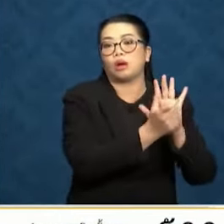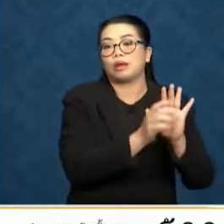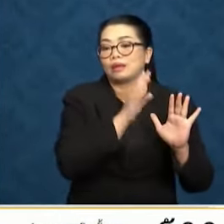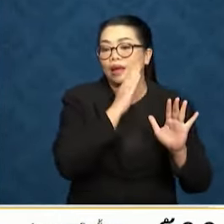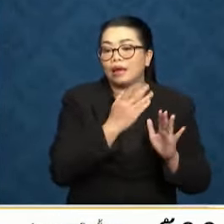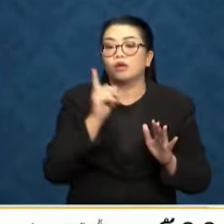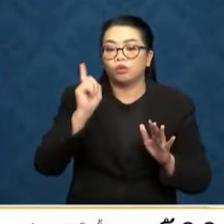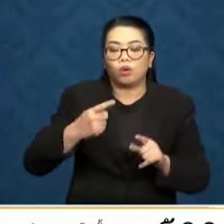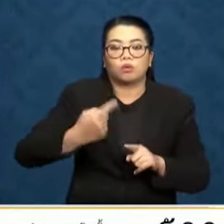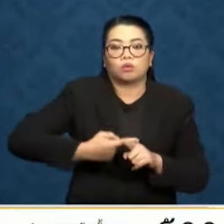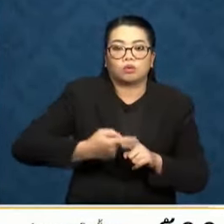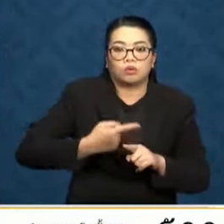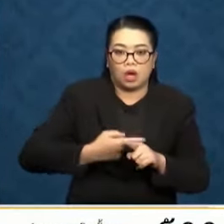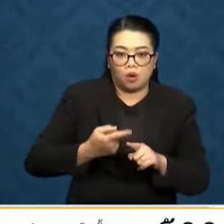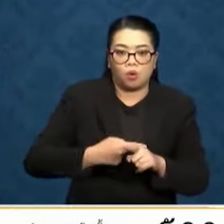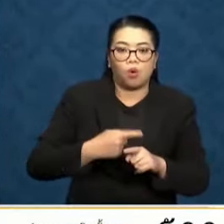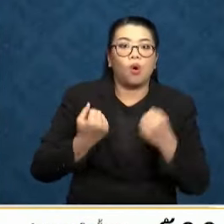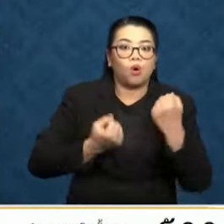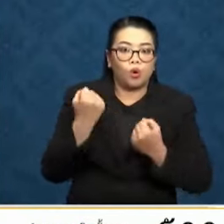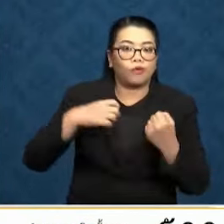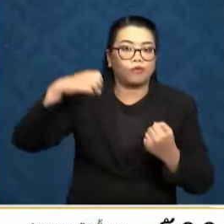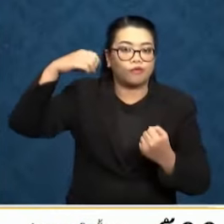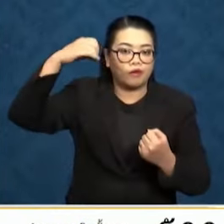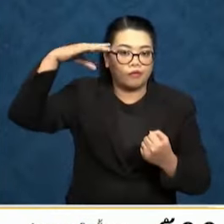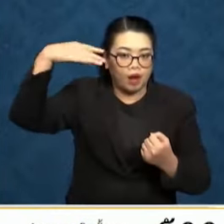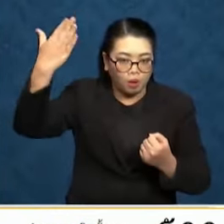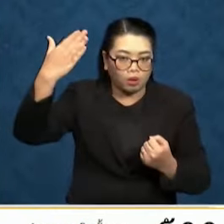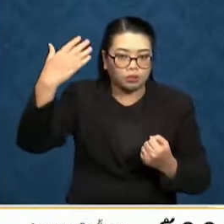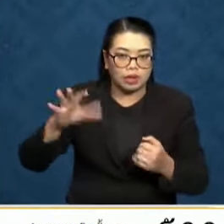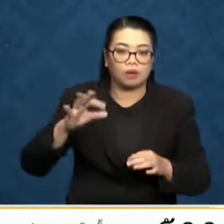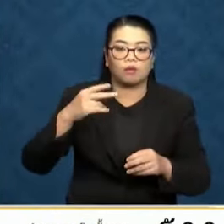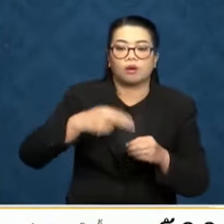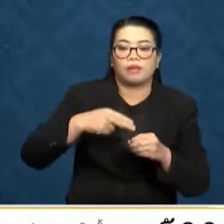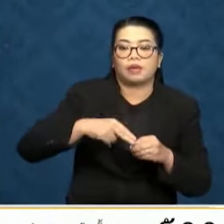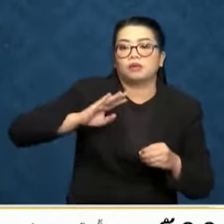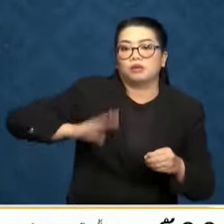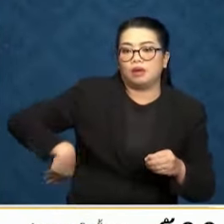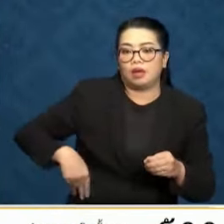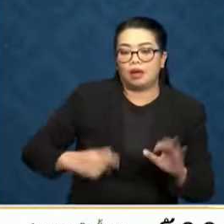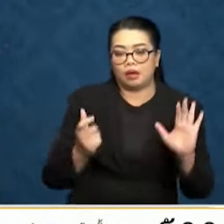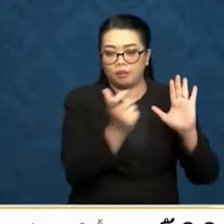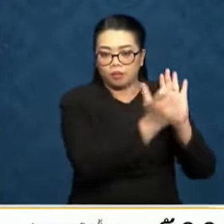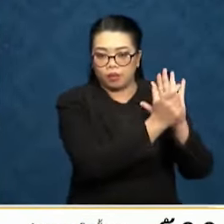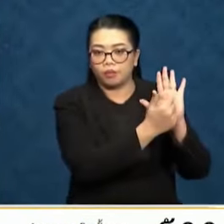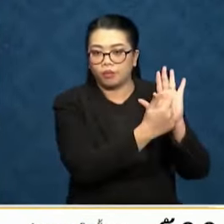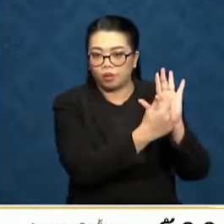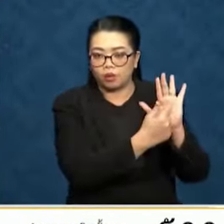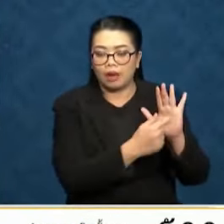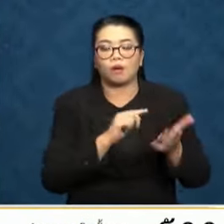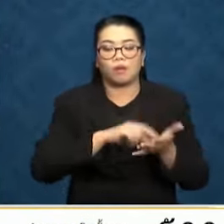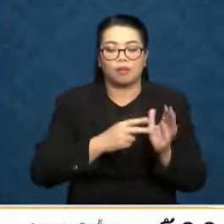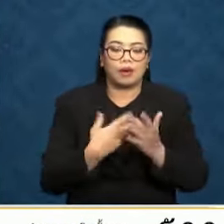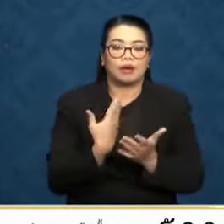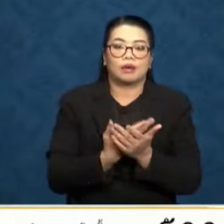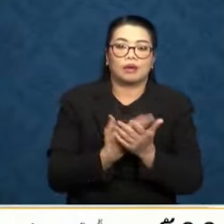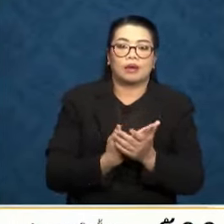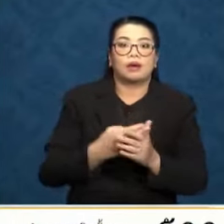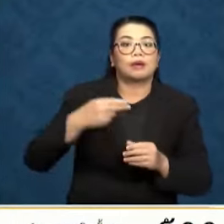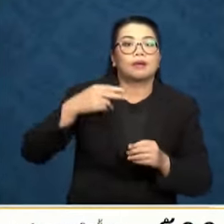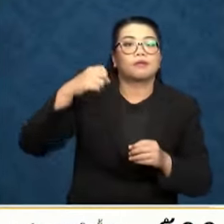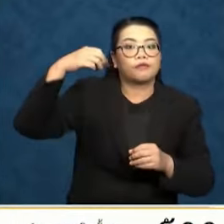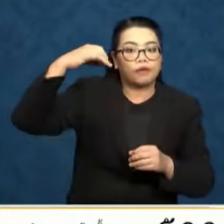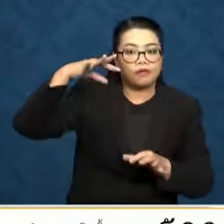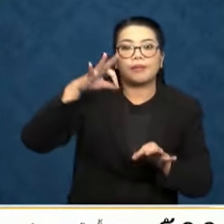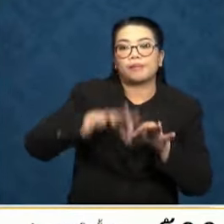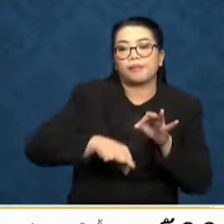ให้เช่ารถ EVก่อนแบบนี้ค่ะนะคะจะทำให้ให้นโยบายของรัฐบาลสำเร็จได้